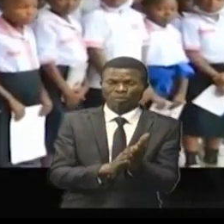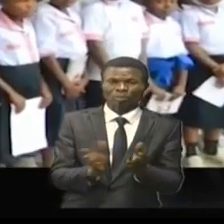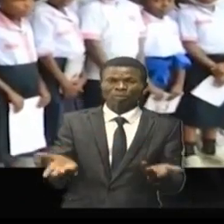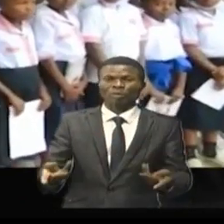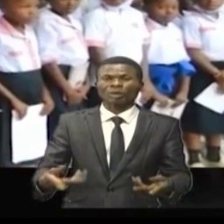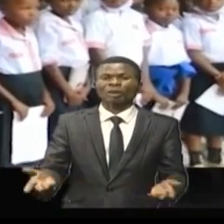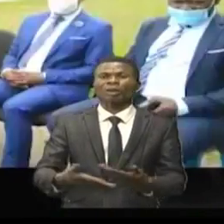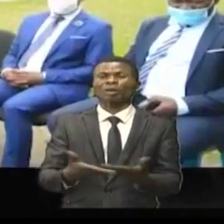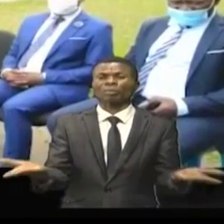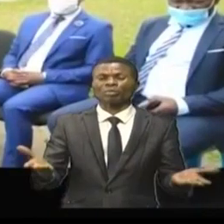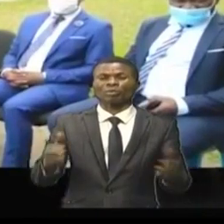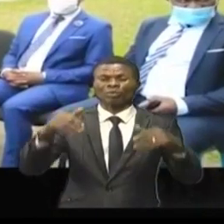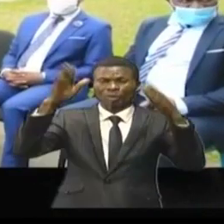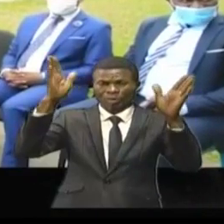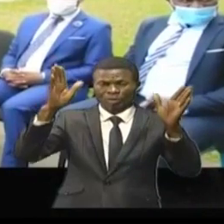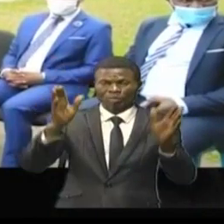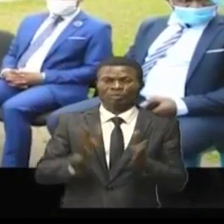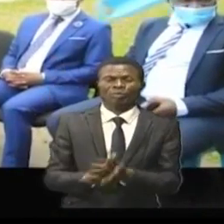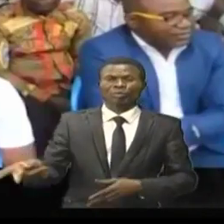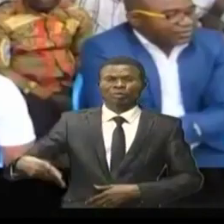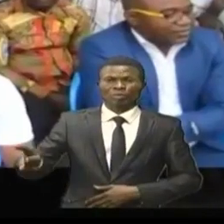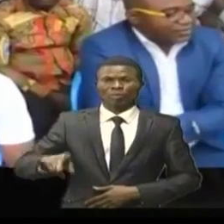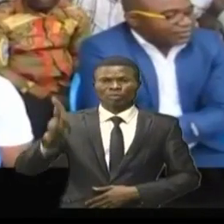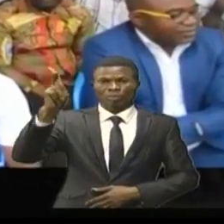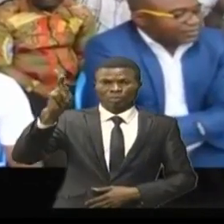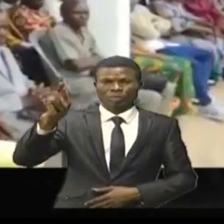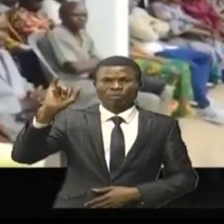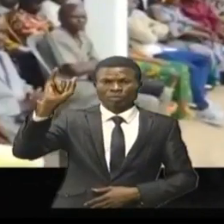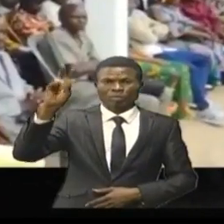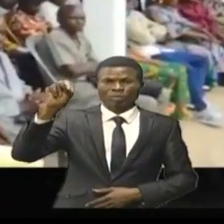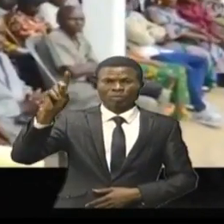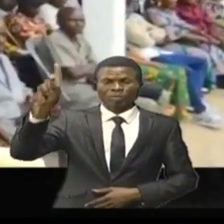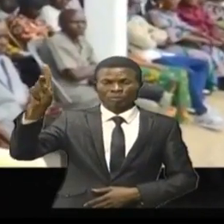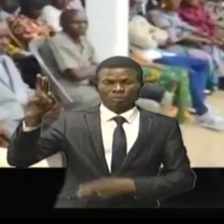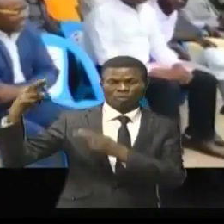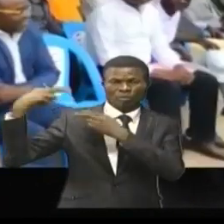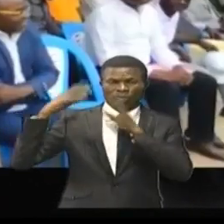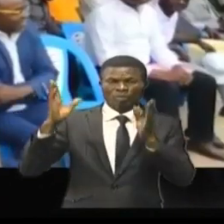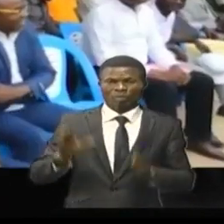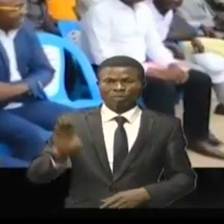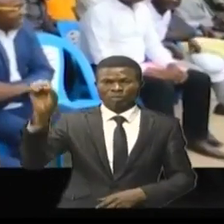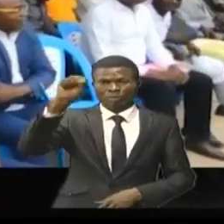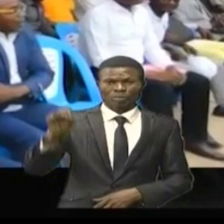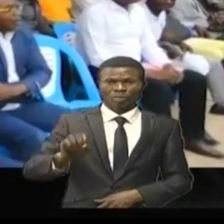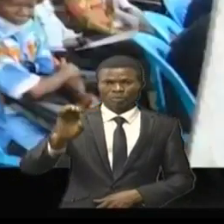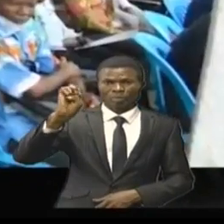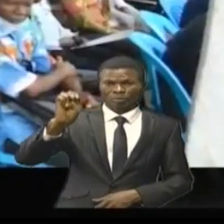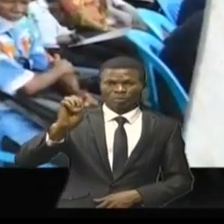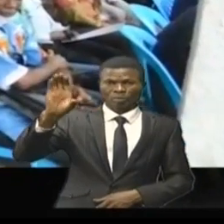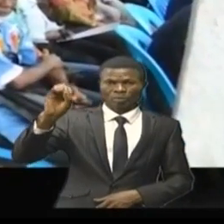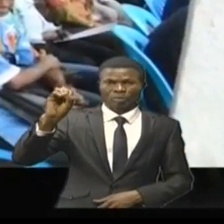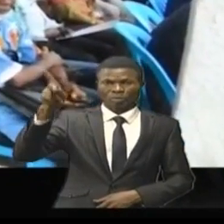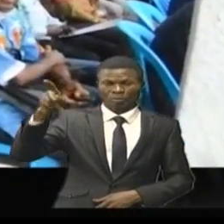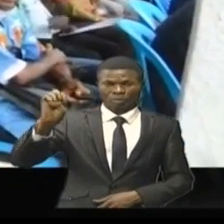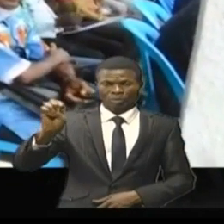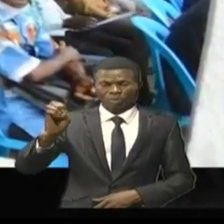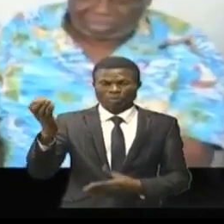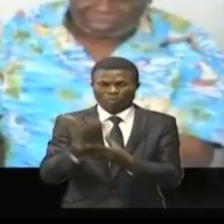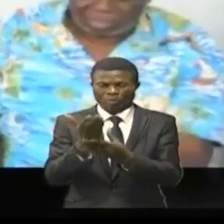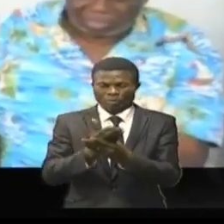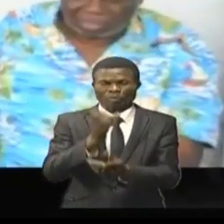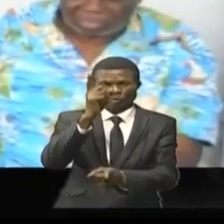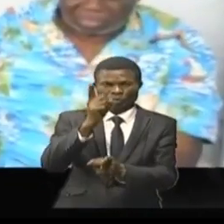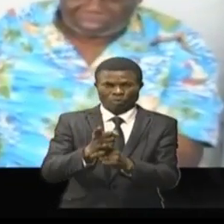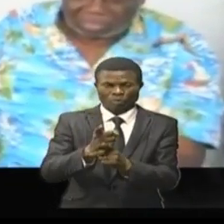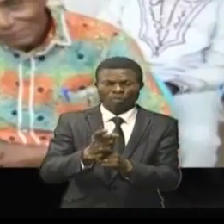l'Institut d'excellence de Kindu en présence des responsables du CECOP vise à constituer une base de données fiable contenant